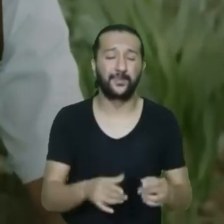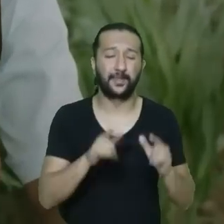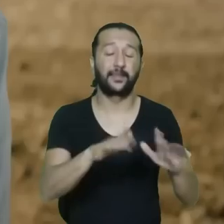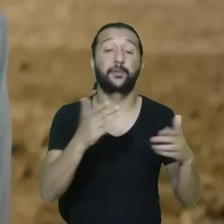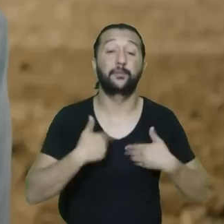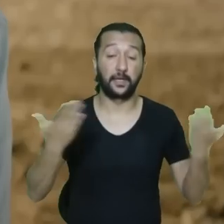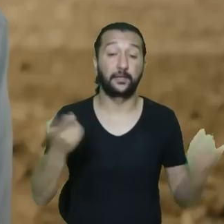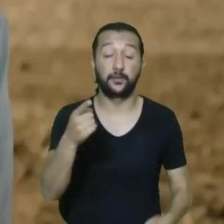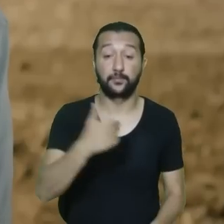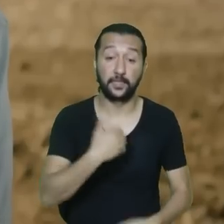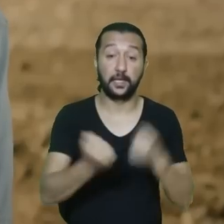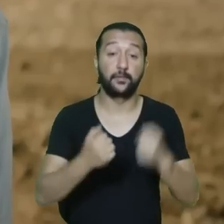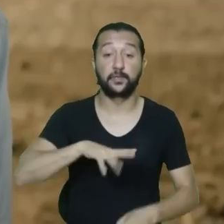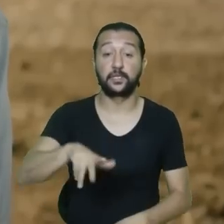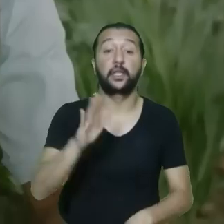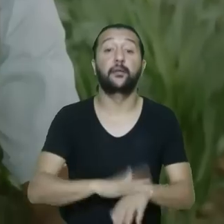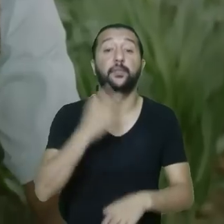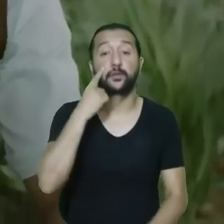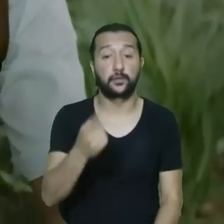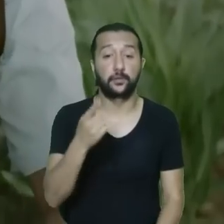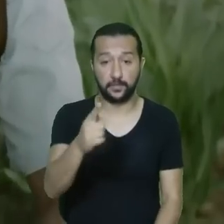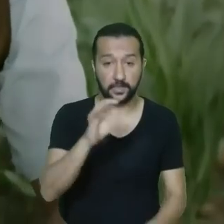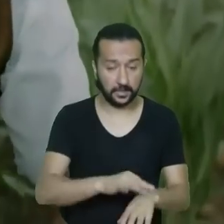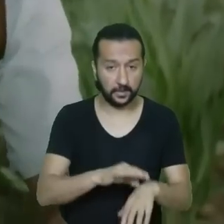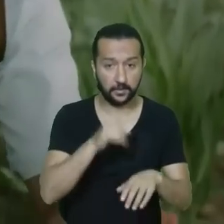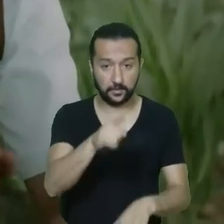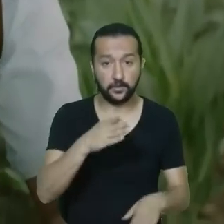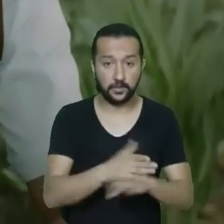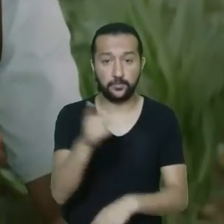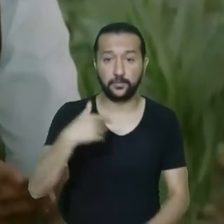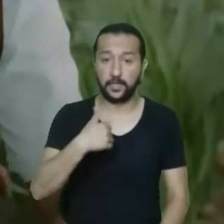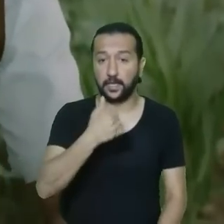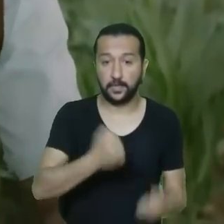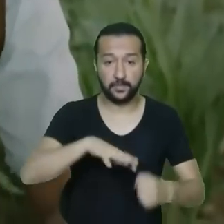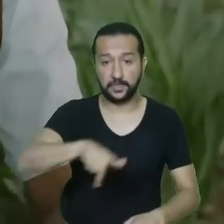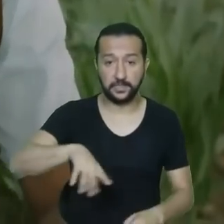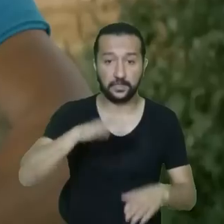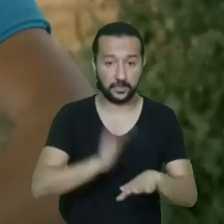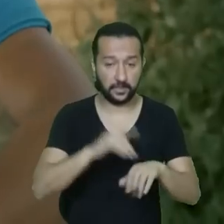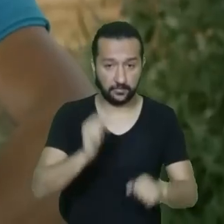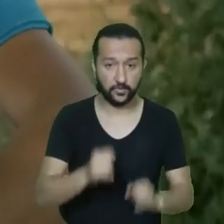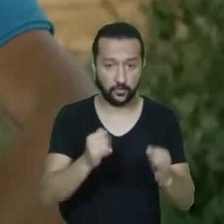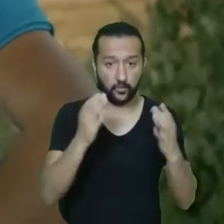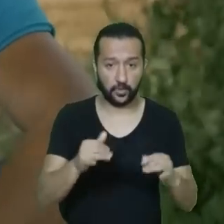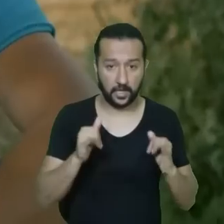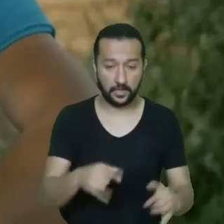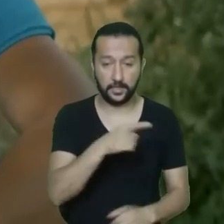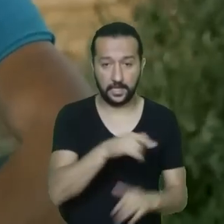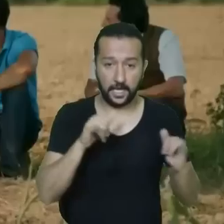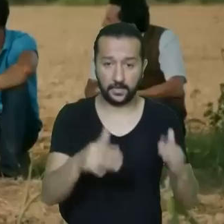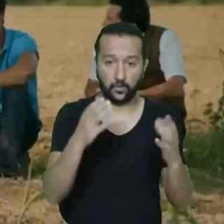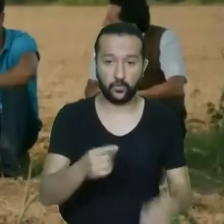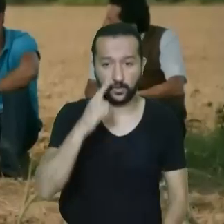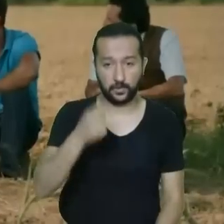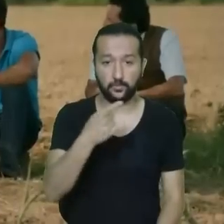olacak Cemil. Bu da bizim arabamızı çalmasa da görüm. Bir dakika lan. Zaten bu adam bizim arabamızı çalınca hırsızlık yapmış olmuyor mu be? Aynen. Hak etmiş oluyor